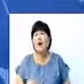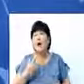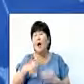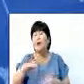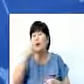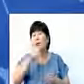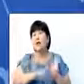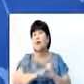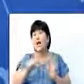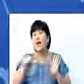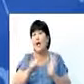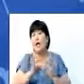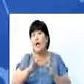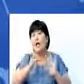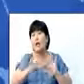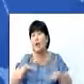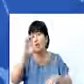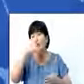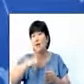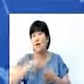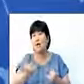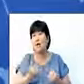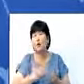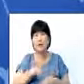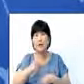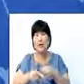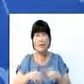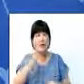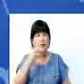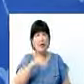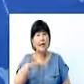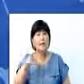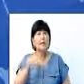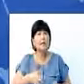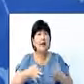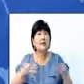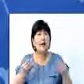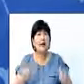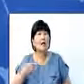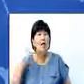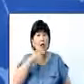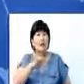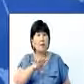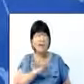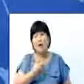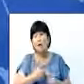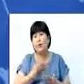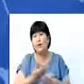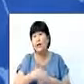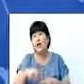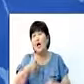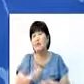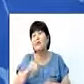Аймақта жыл басынан бері электронды мемлекеттік сатып алу жүйесіндегі процестерден 2 миллиард теңгеден астам қаржы үнемделген. Бұл туралы сала